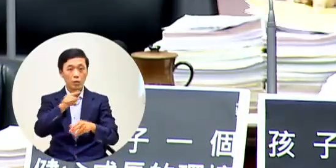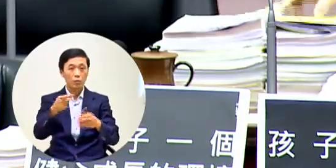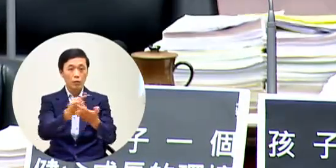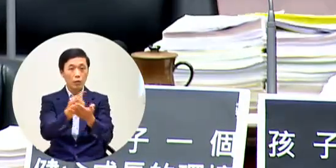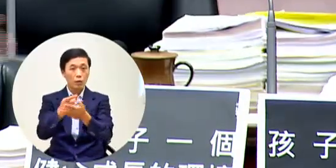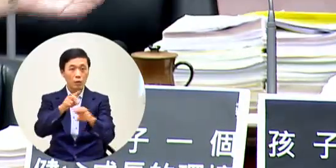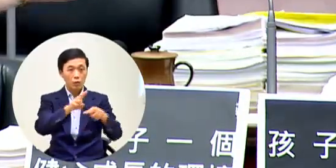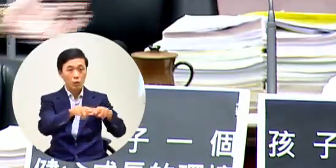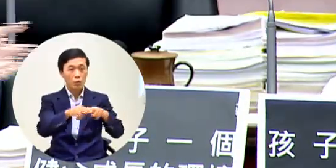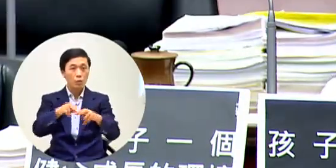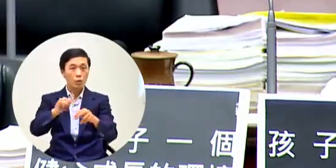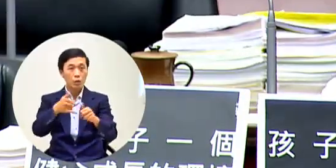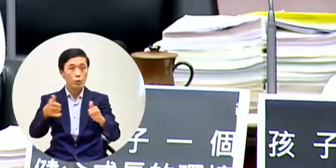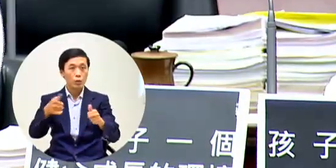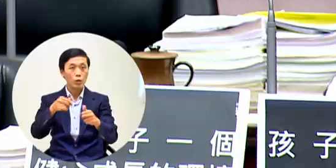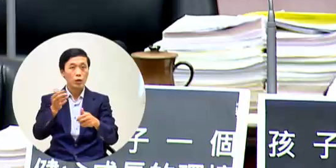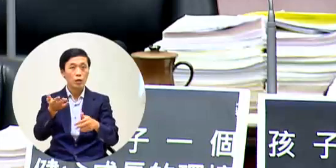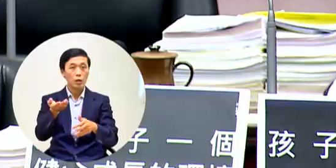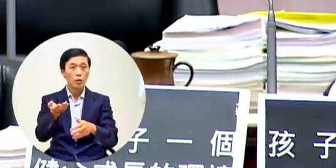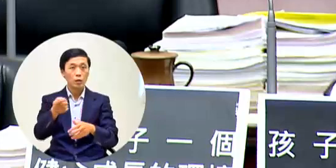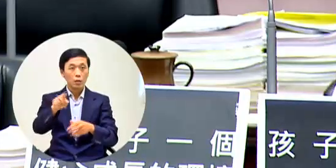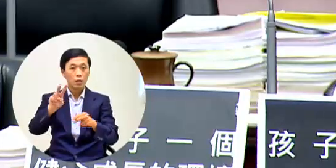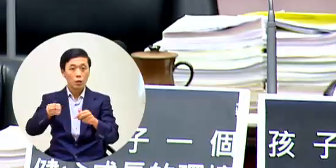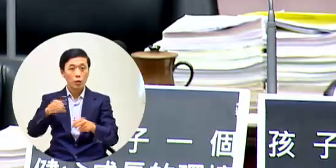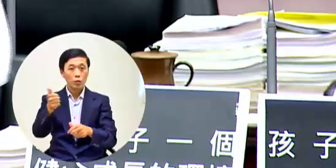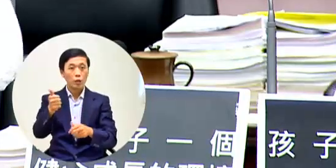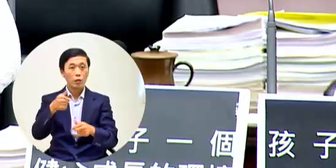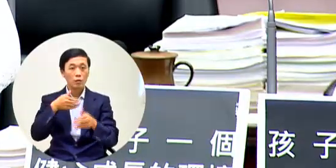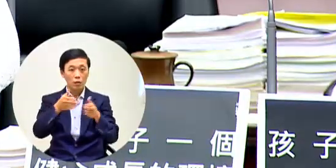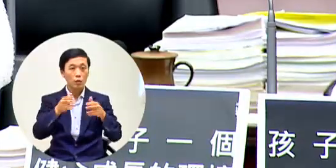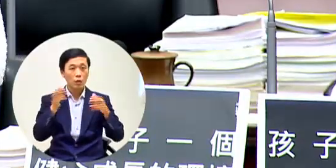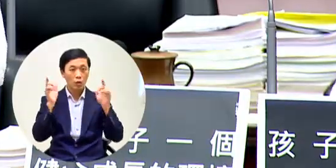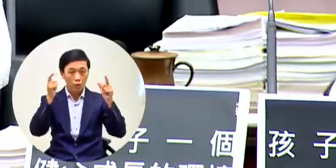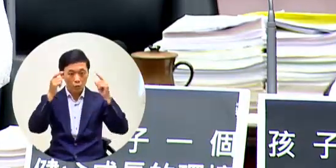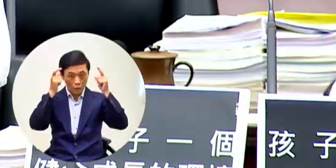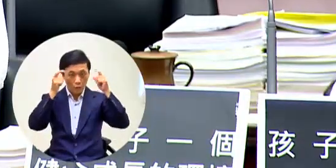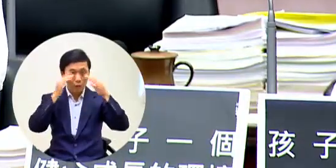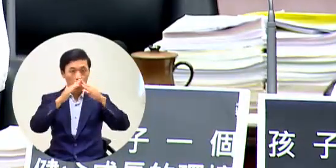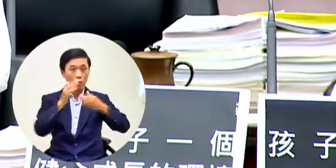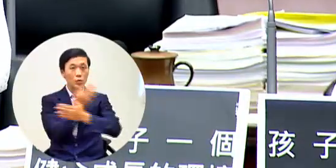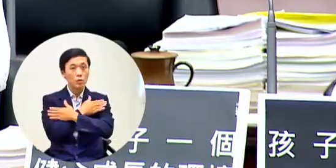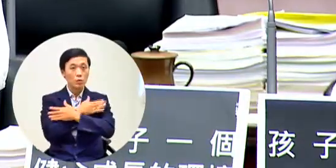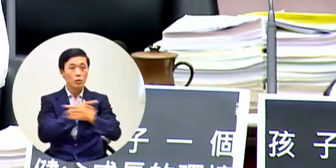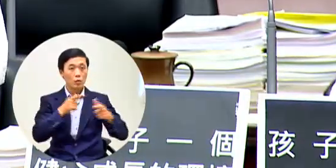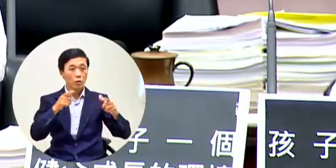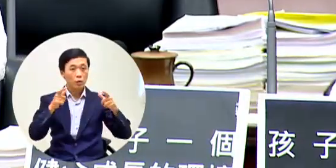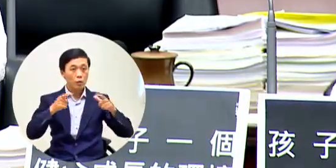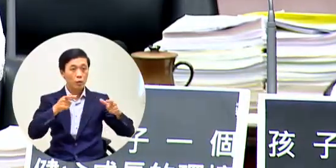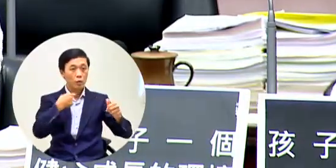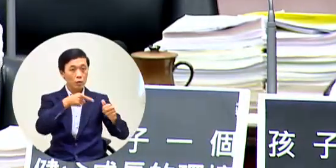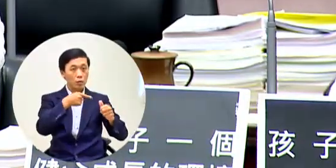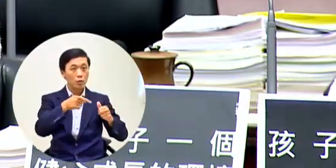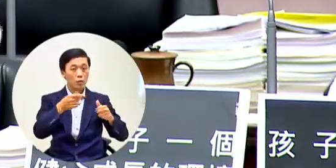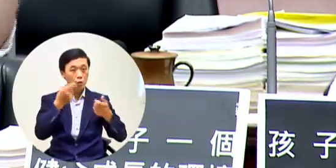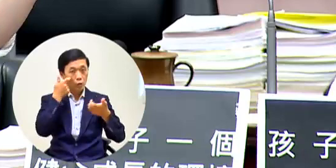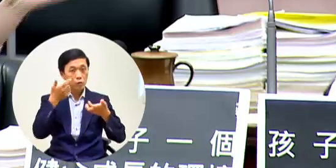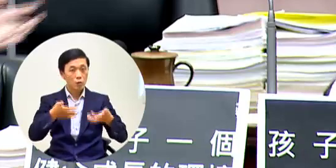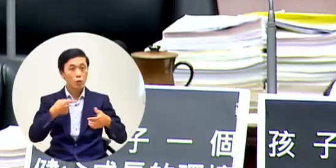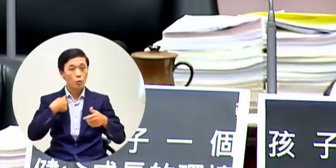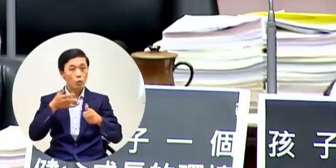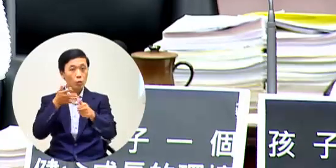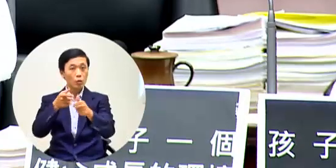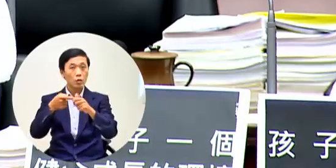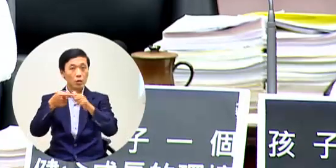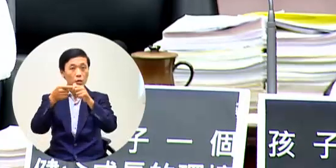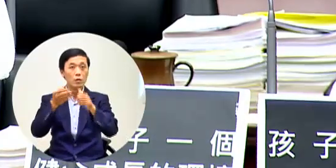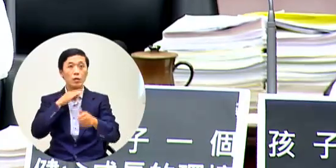座，包括刘德林议员刚才进来，都是对高雄市的幼教的安全非常的重视哦。那首先第一个议题呢，我只稍微讲过一下，等一